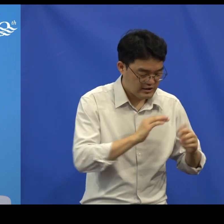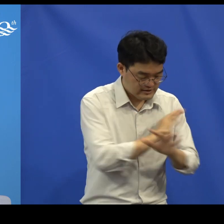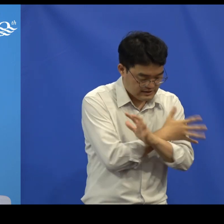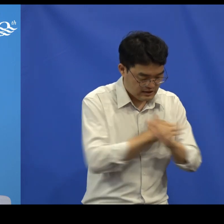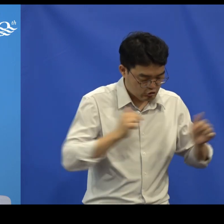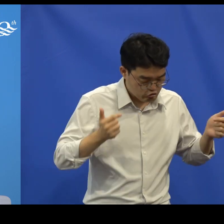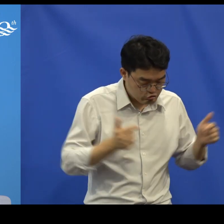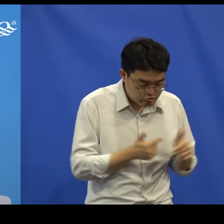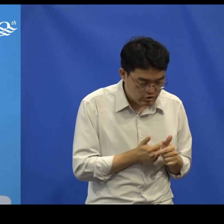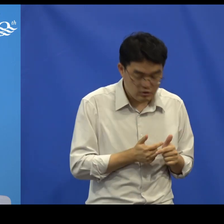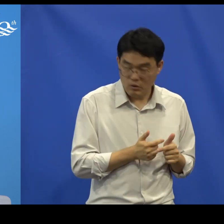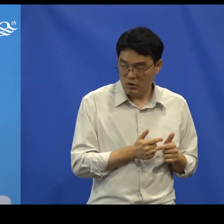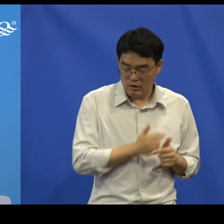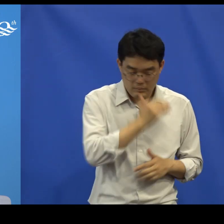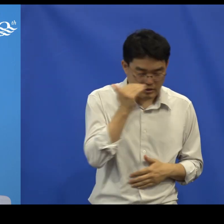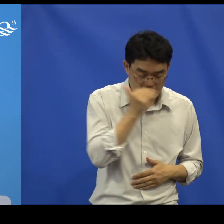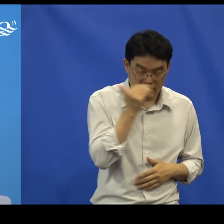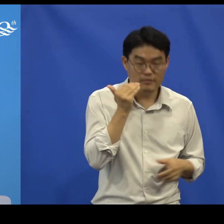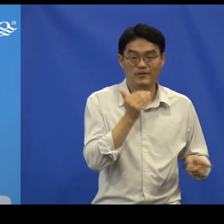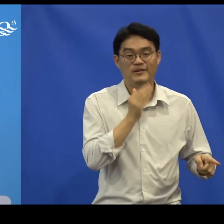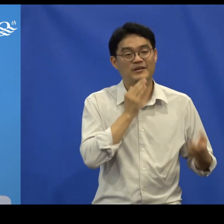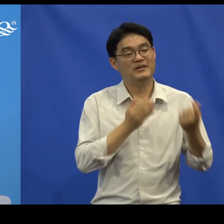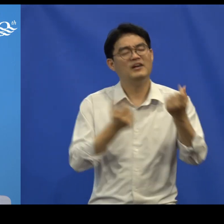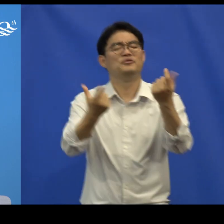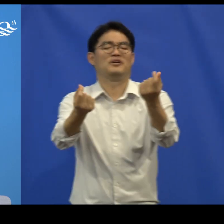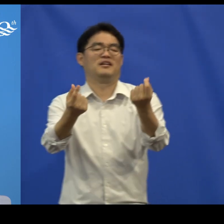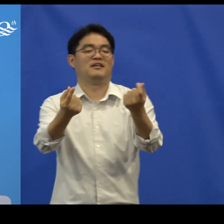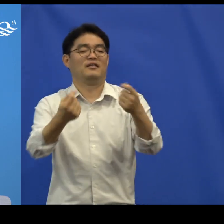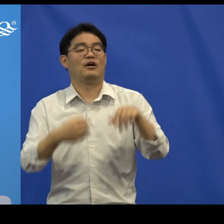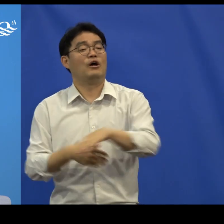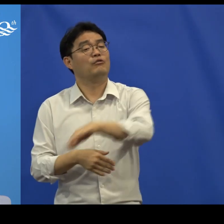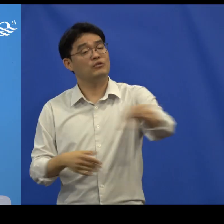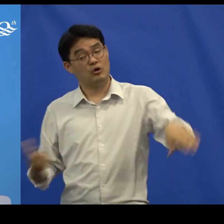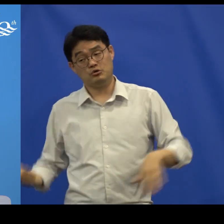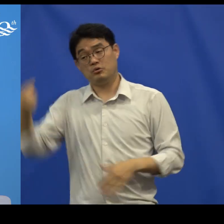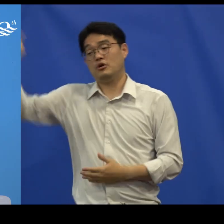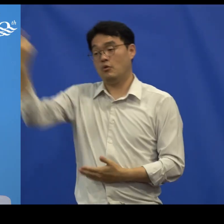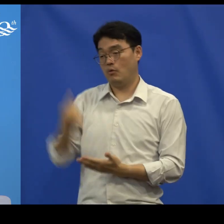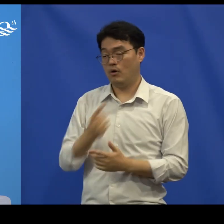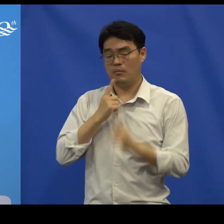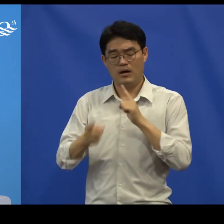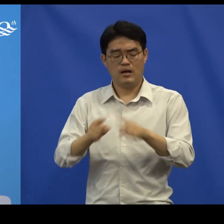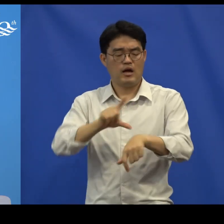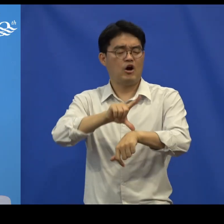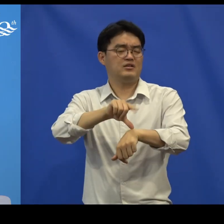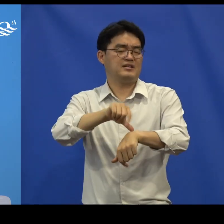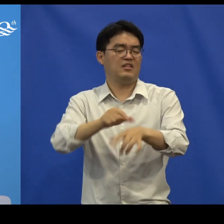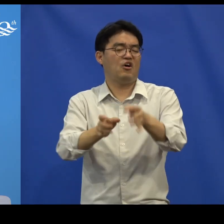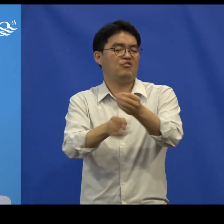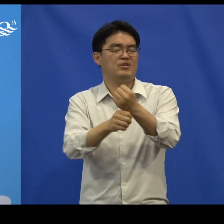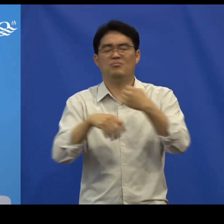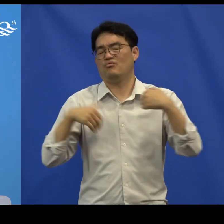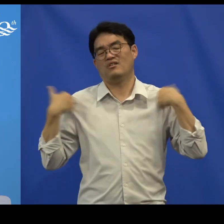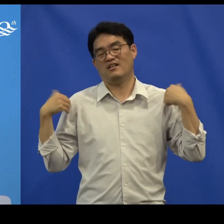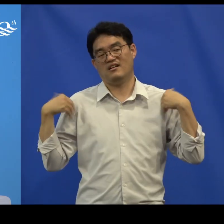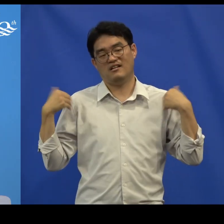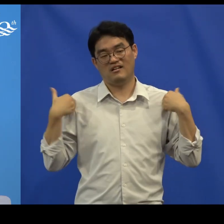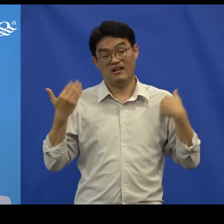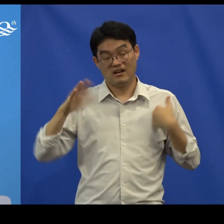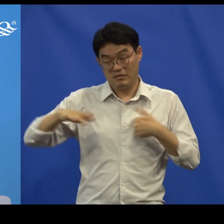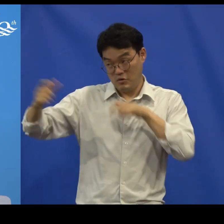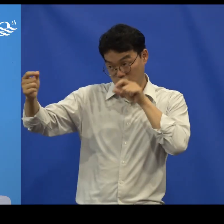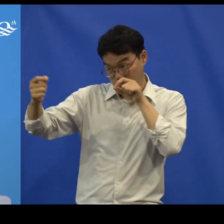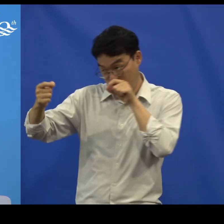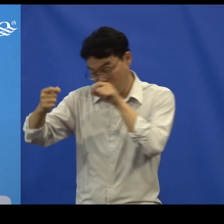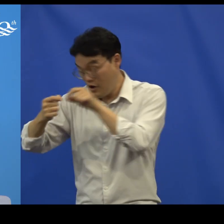것은 시간은 알 수가 없어요. 그 의미가 뭐냐? 속히 오리라는 이 말씀 안에는 언제든지 우리가 믿음을